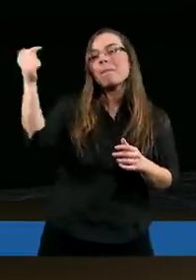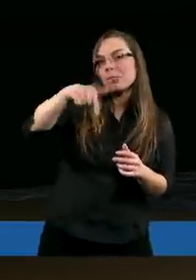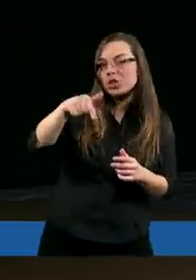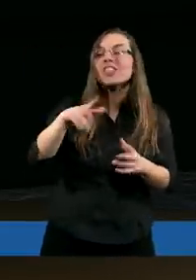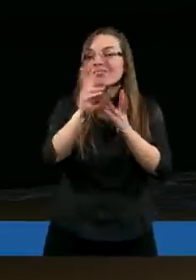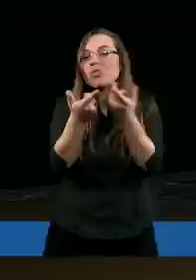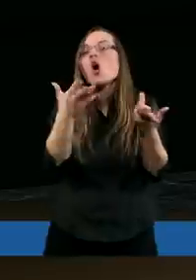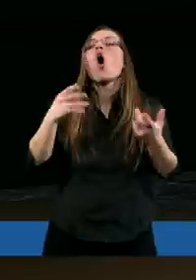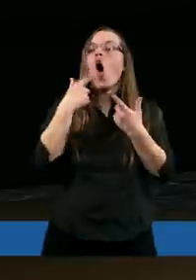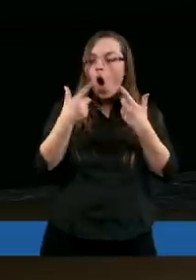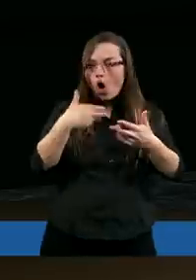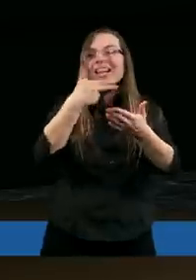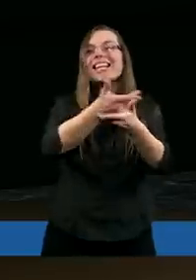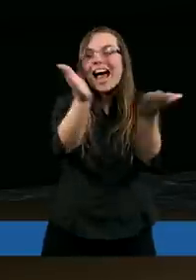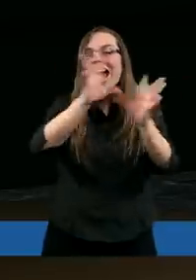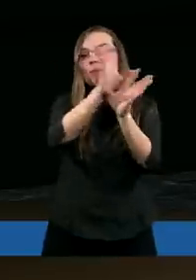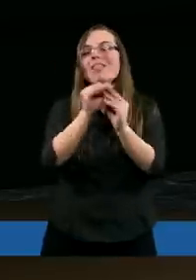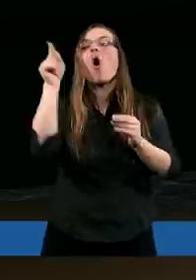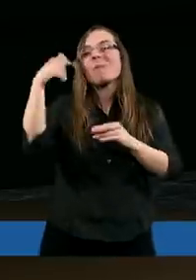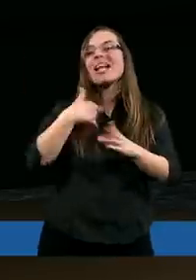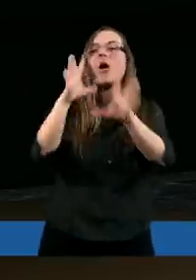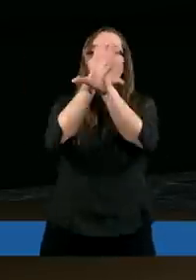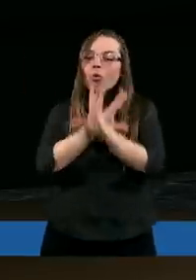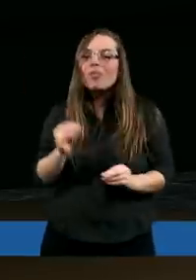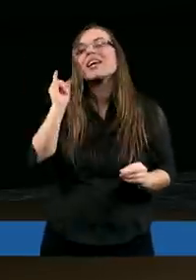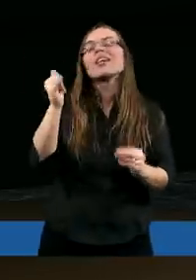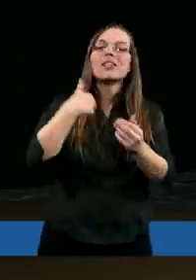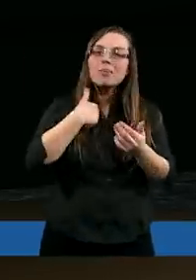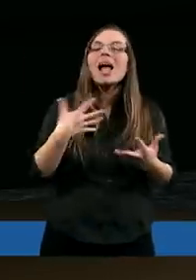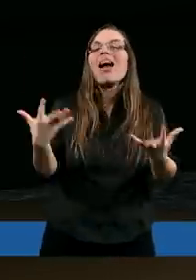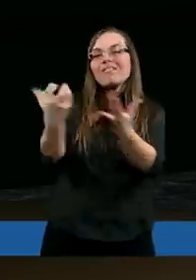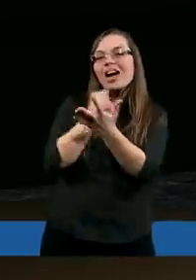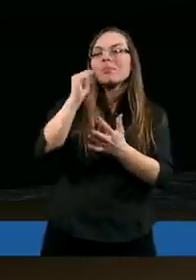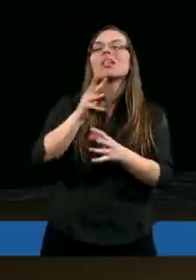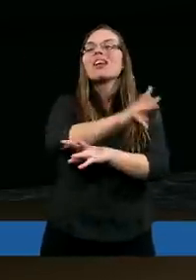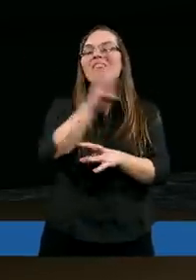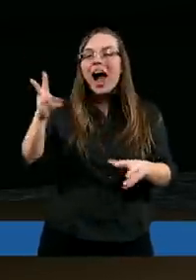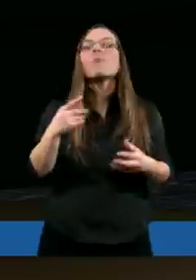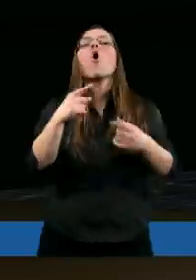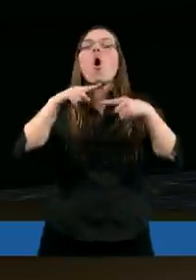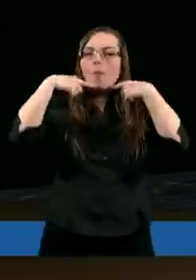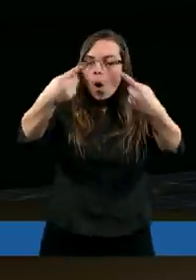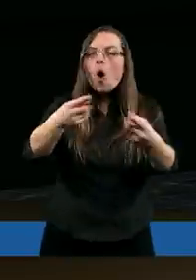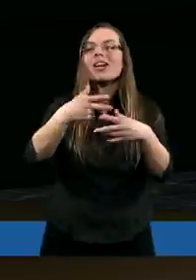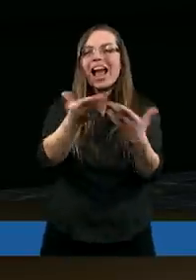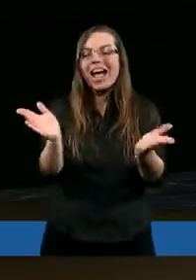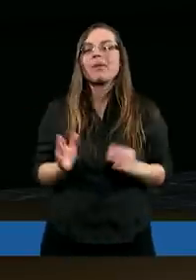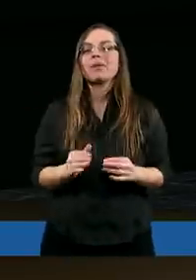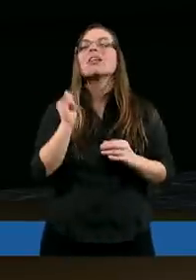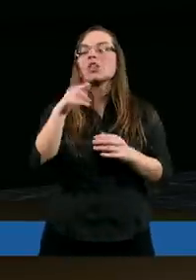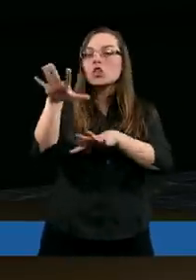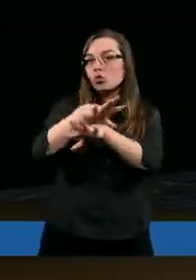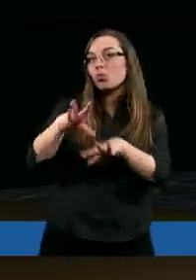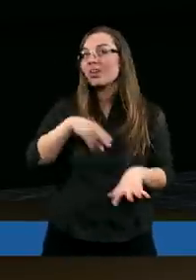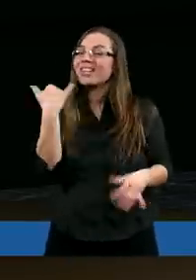oznajmi. On mnie uwielbi, gdyż z mego weźmie i wam oznajmi. Niektórzy mówią, że Duch